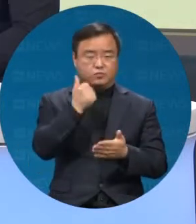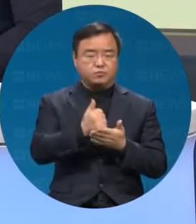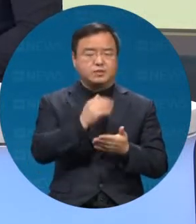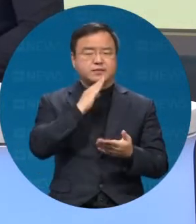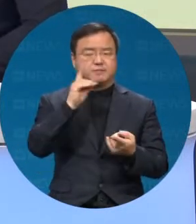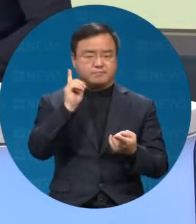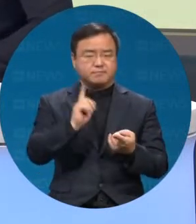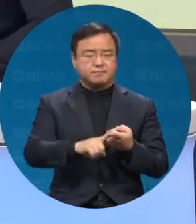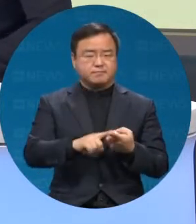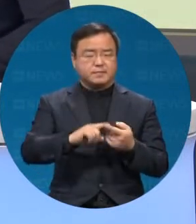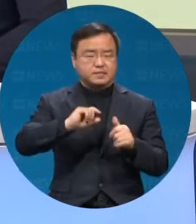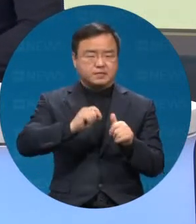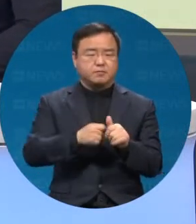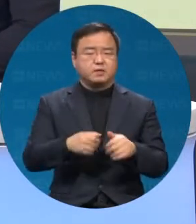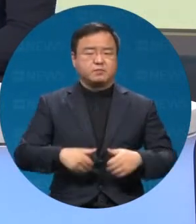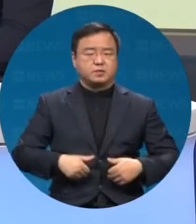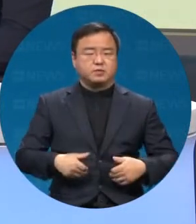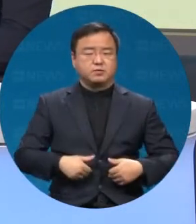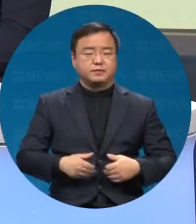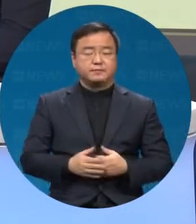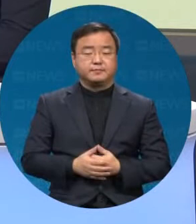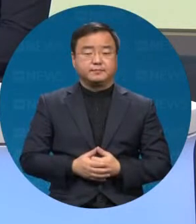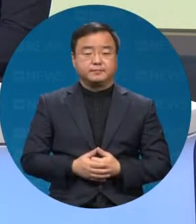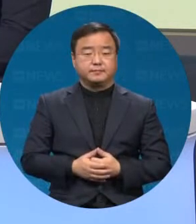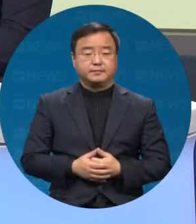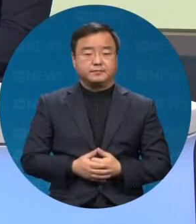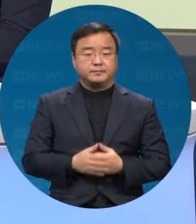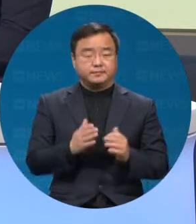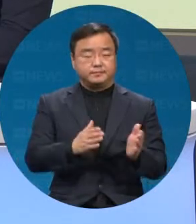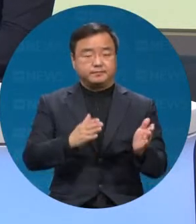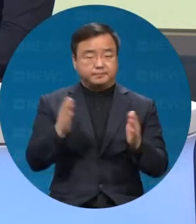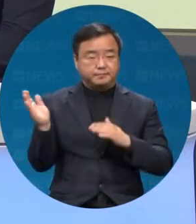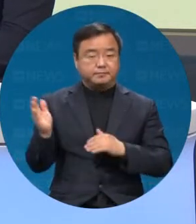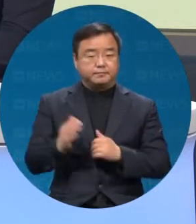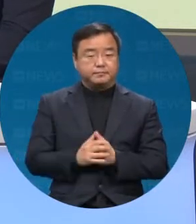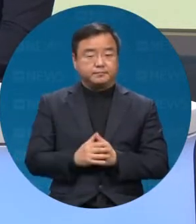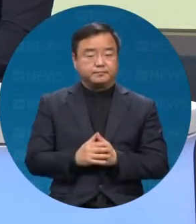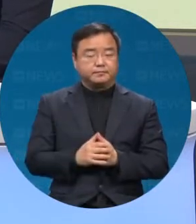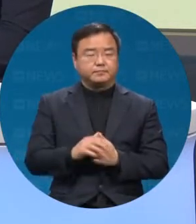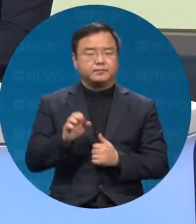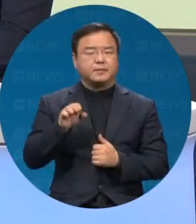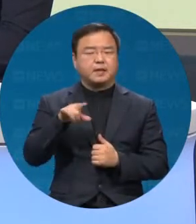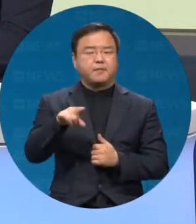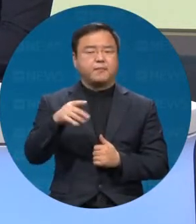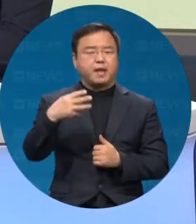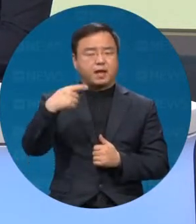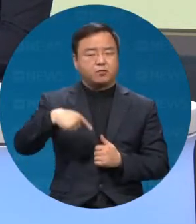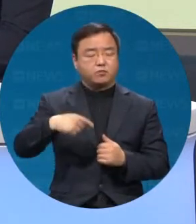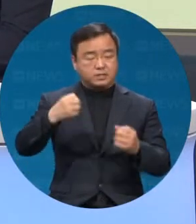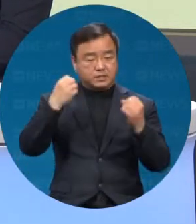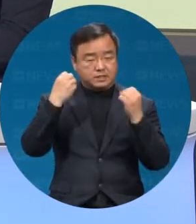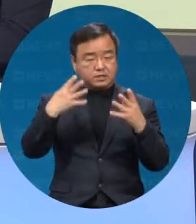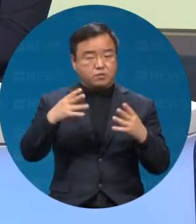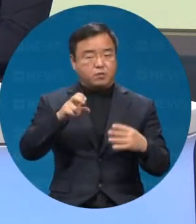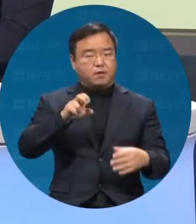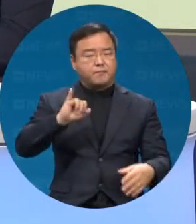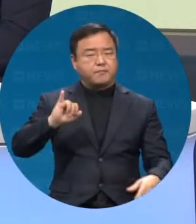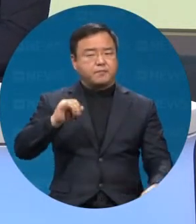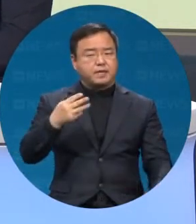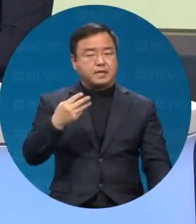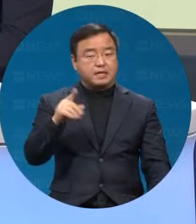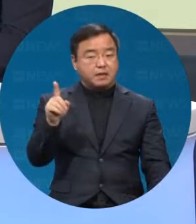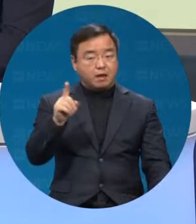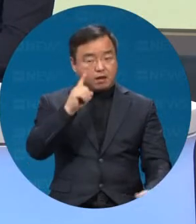필요해 보입니다 자 다음 소식은 요 허 흥미로운 소식이네요 페루에서 새로운 미라가 발견이 되었어요